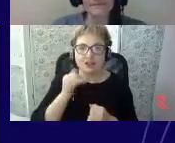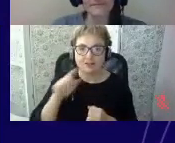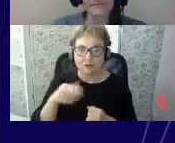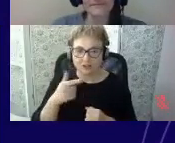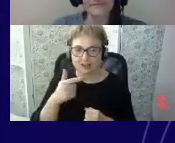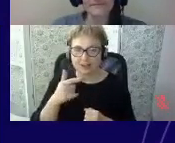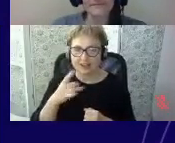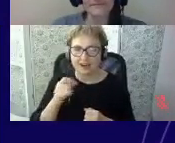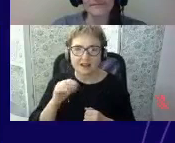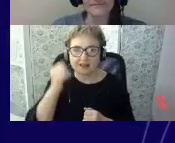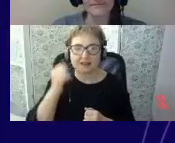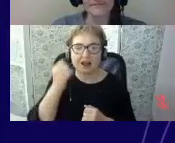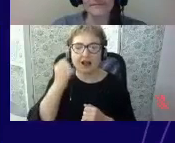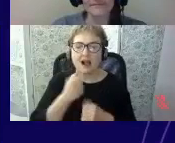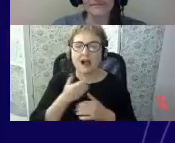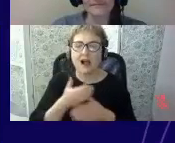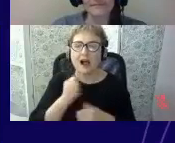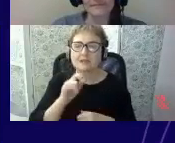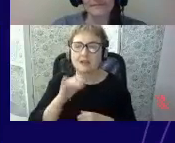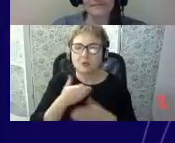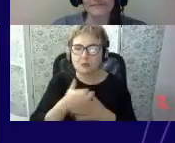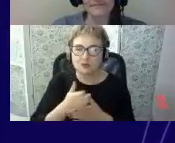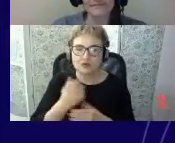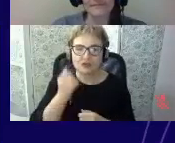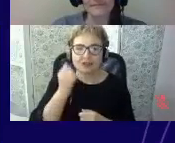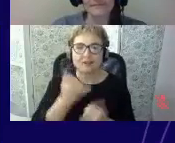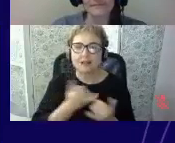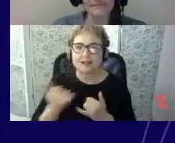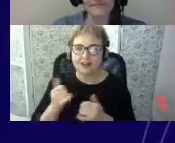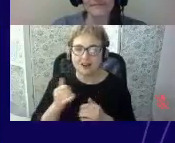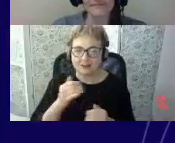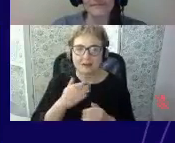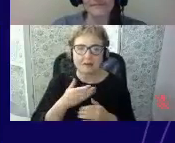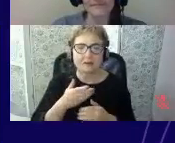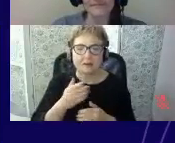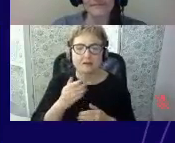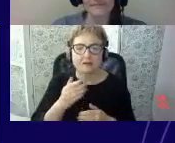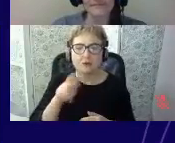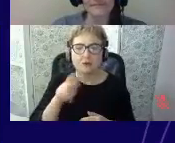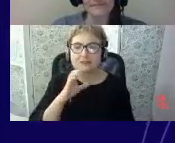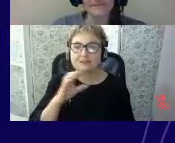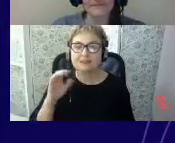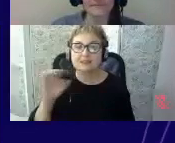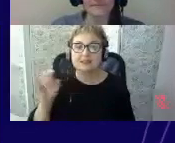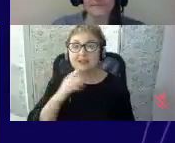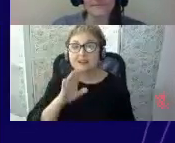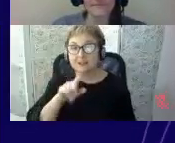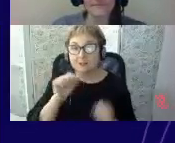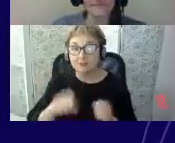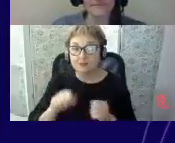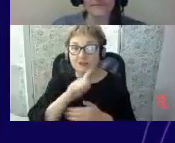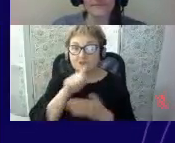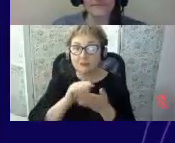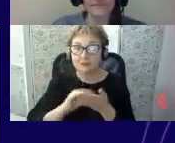грантов, благотворительного фонда «Абсолют помощи» и благотворительного фонда «CSS». Также, уважаемые коллеги, напоминаю, что вы можете оставлять